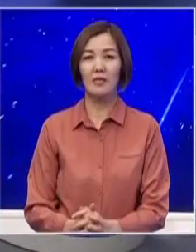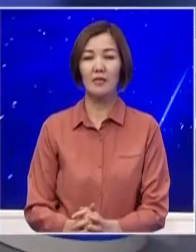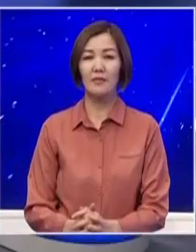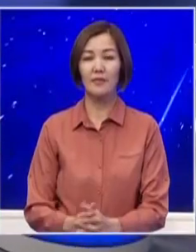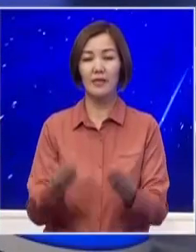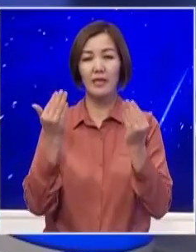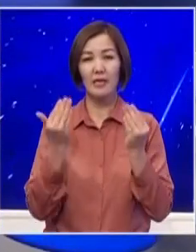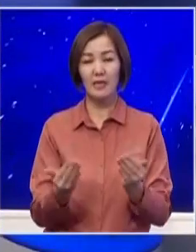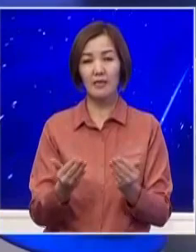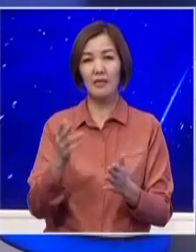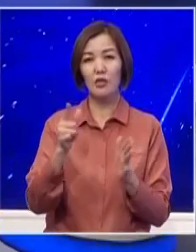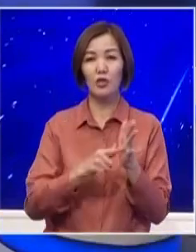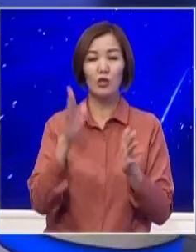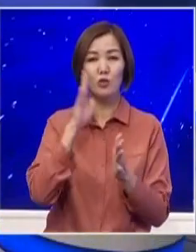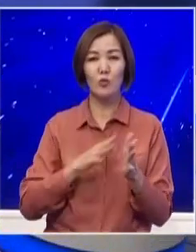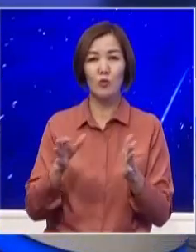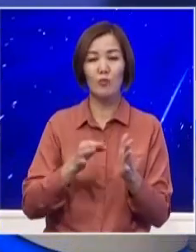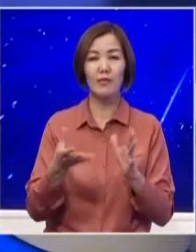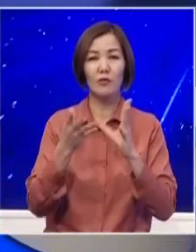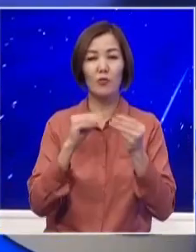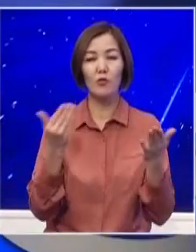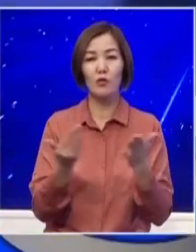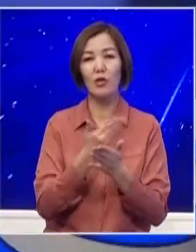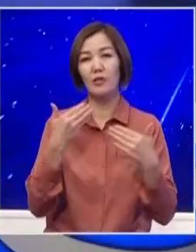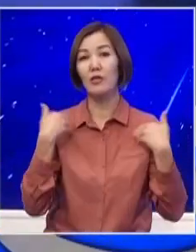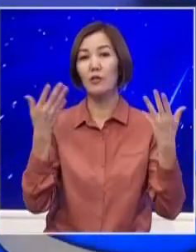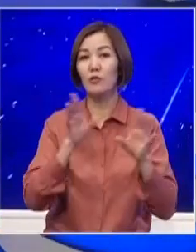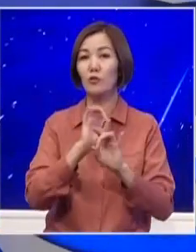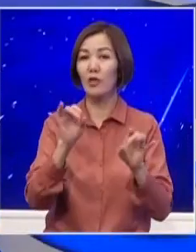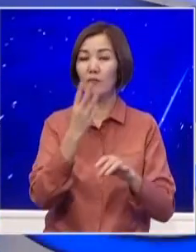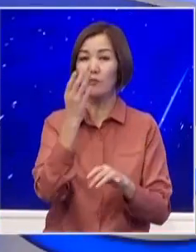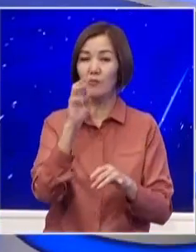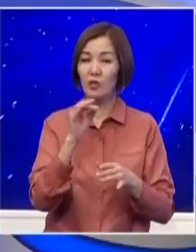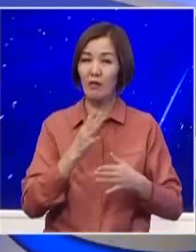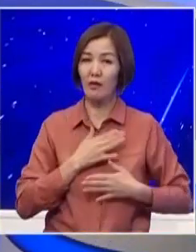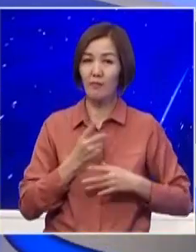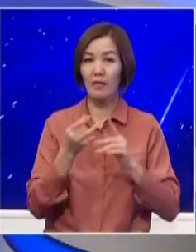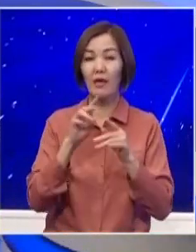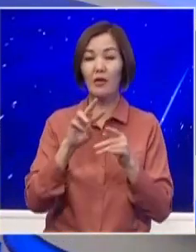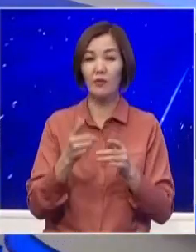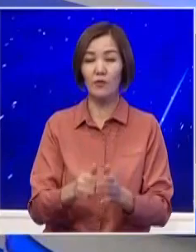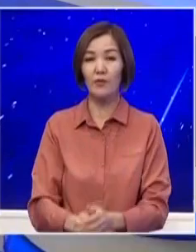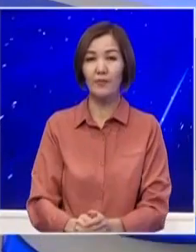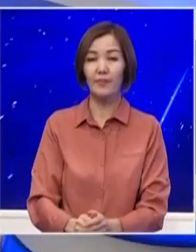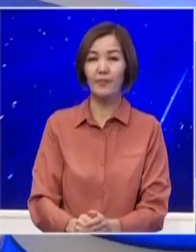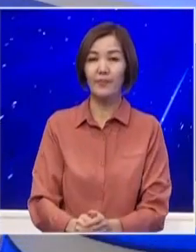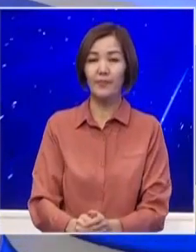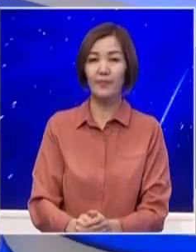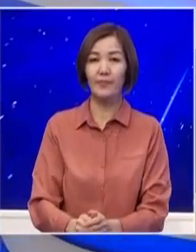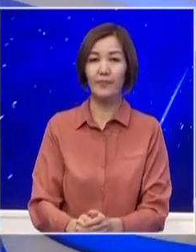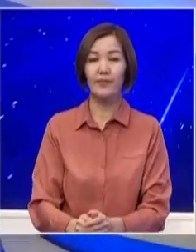Арага бірер минуттар салып өздеріңізбен Жетісу облысының қорытынды жаңалықтарында қайта жүздесіп отырмыз. Студияда мен Шалқар Нұрмұхамбет, сурдодарманда Айгүл